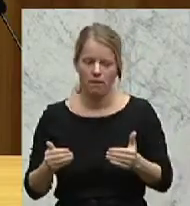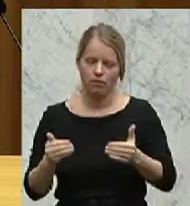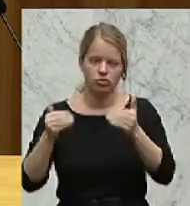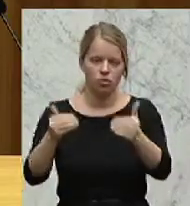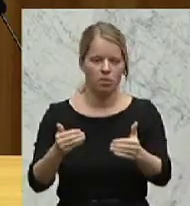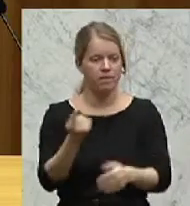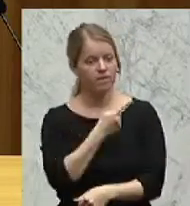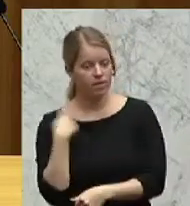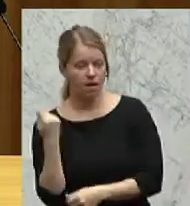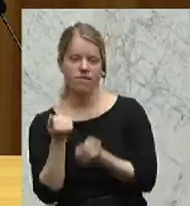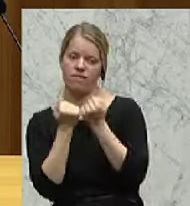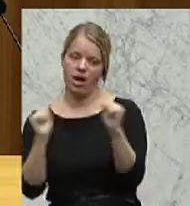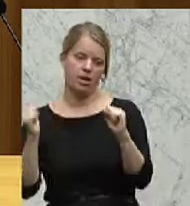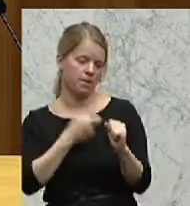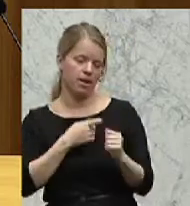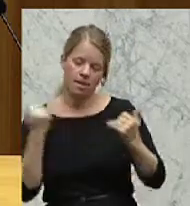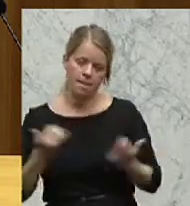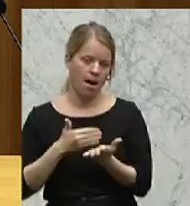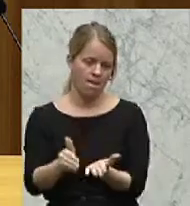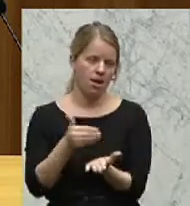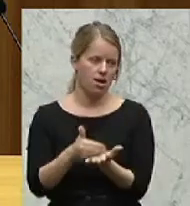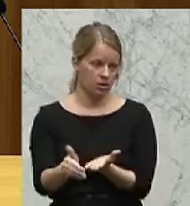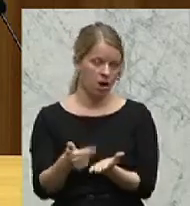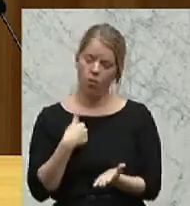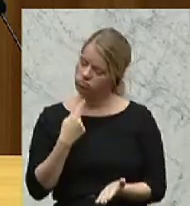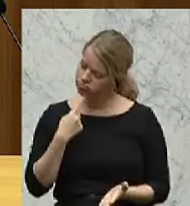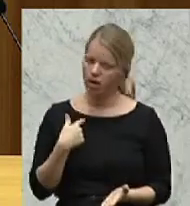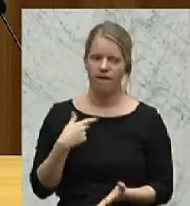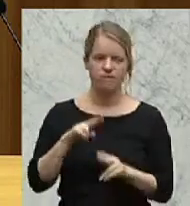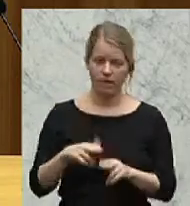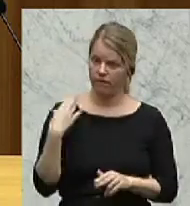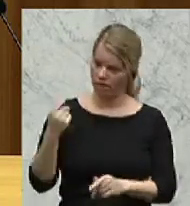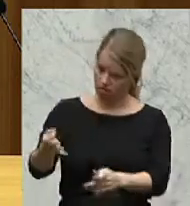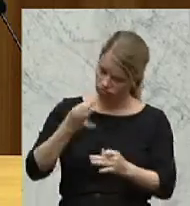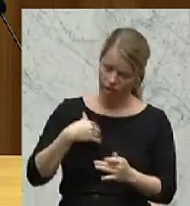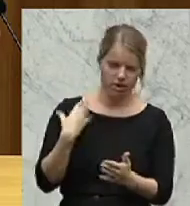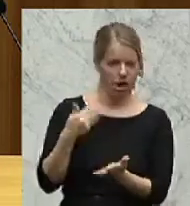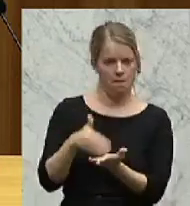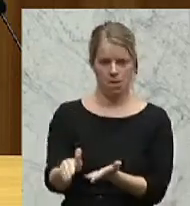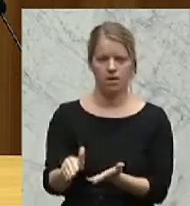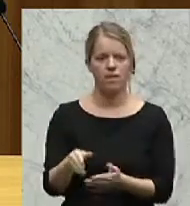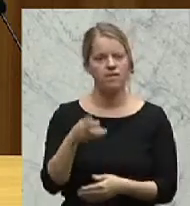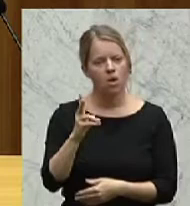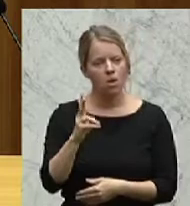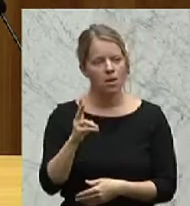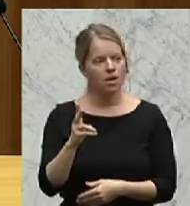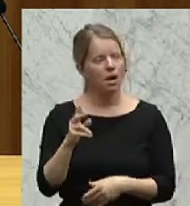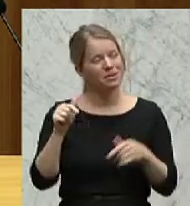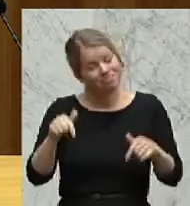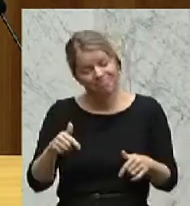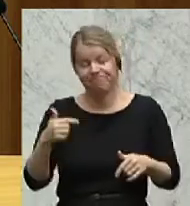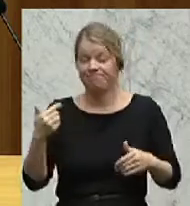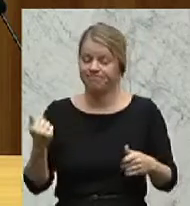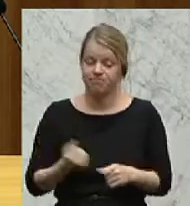wir als Freiheitliche haben es auch immer abgelehnt. Ich stehe auch dazu. Es ist auch etwas, was ich heute wieder ablehnen würde. Tatsache war, es hat die Mehrheit dieses Hauses